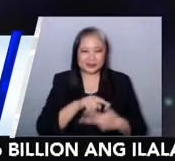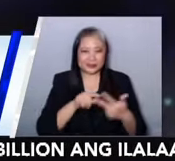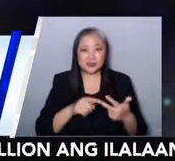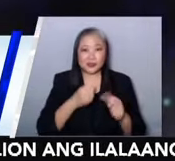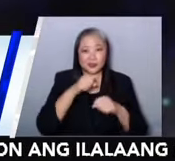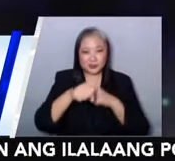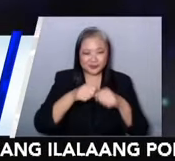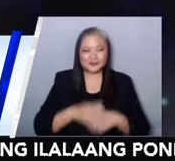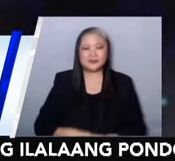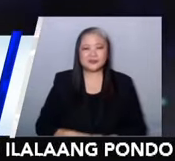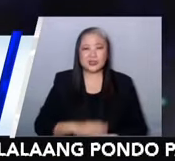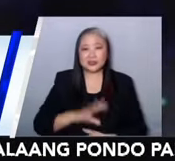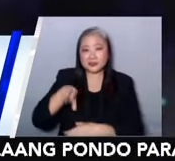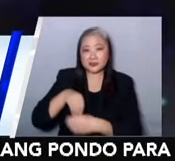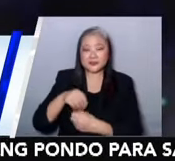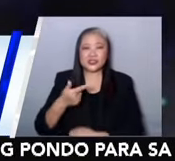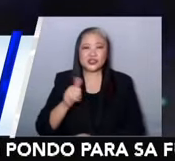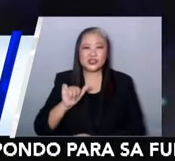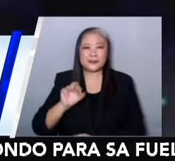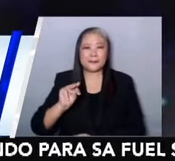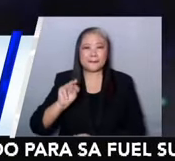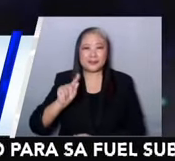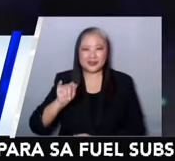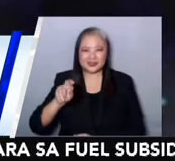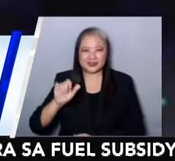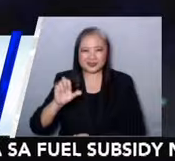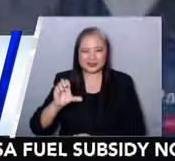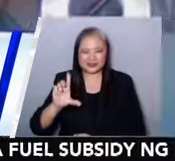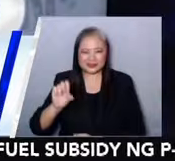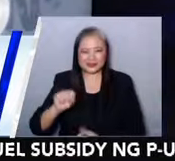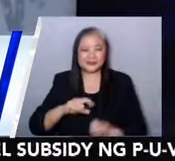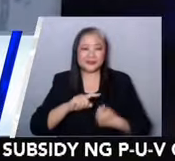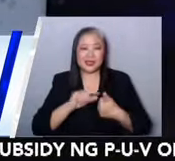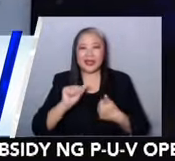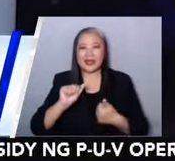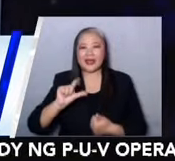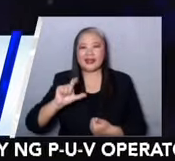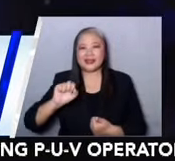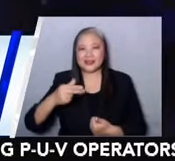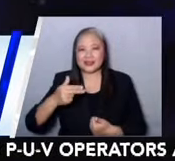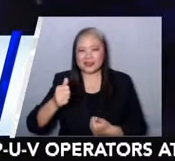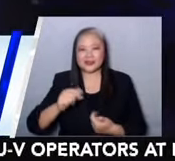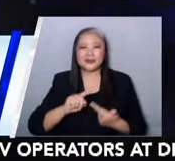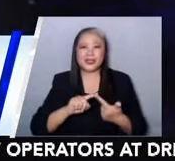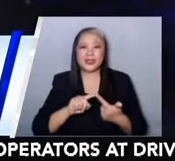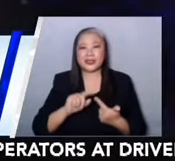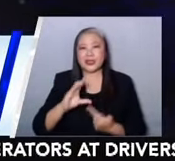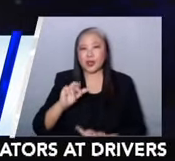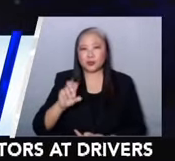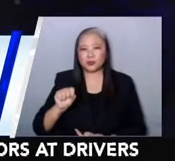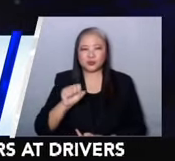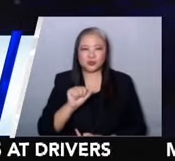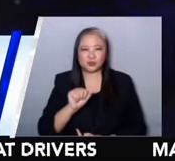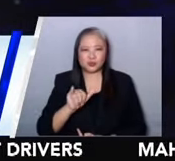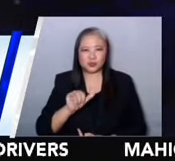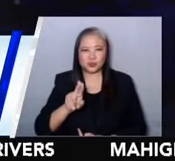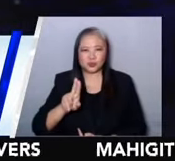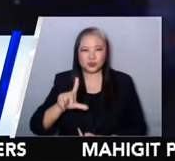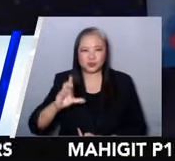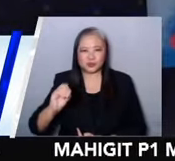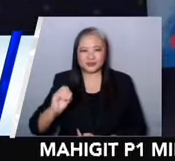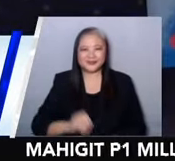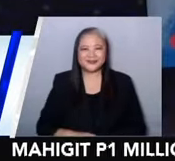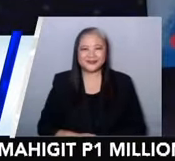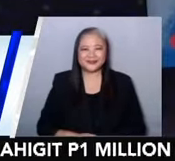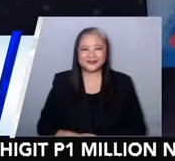gymnastics sina Alea Finnegan at World Artistic Gymnastic gold medalist Carlo Yulo. Apat naman ang Pilipinong kalahok